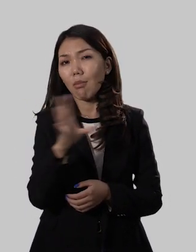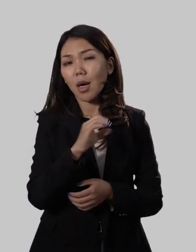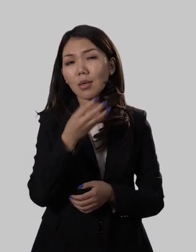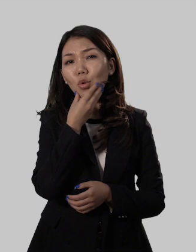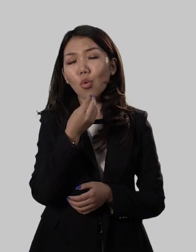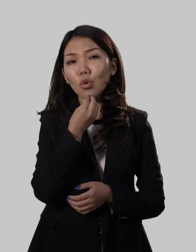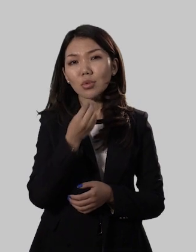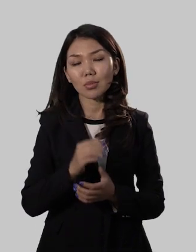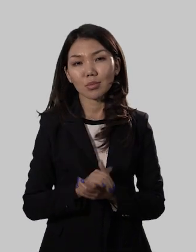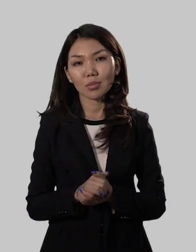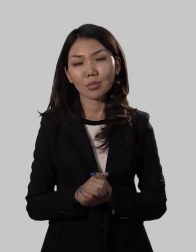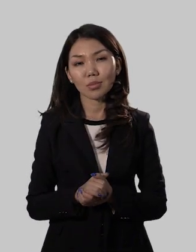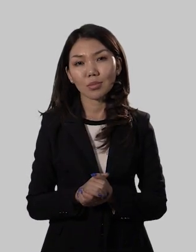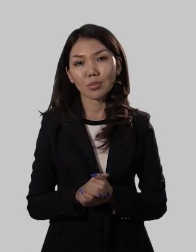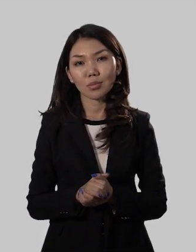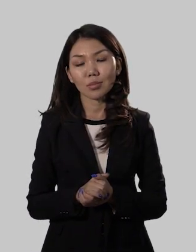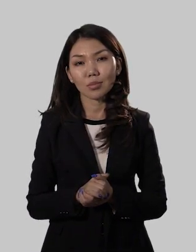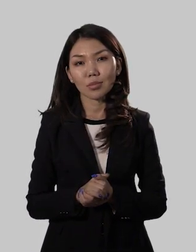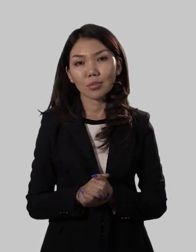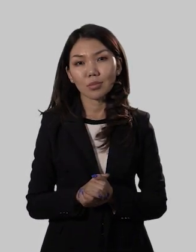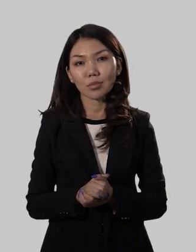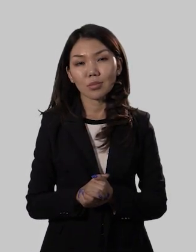баары кооз?